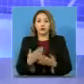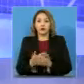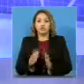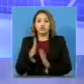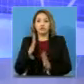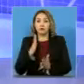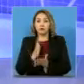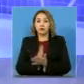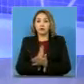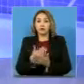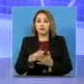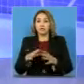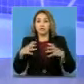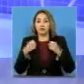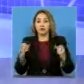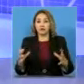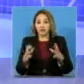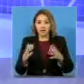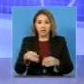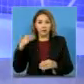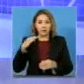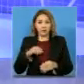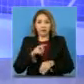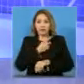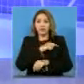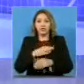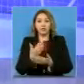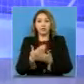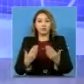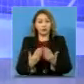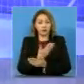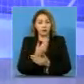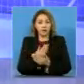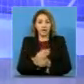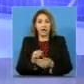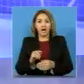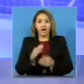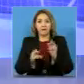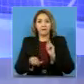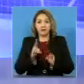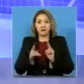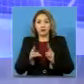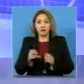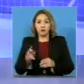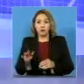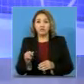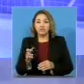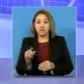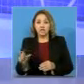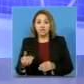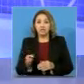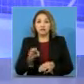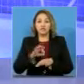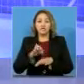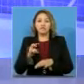очередное достижение в системе здравоохранения. Актюбинские медики освоили новый метод оперирования людей с онкологическими